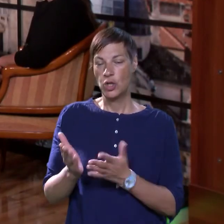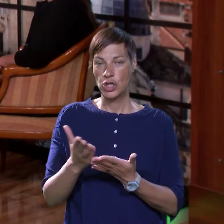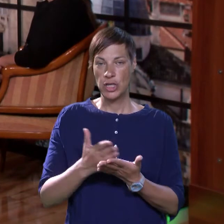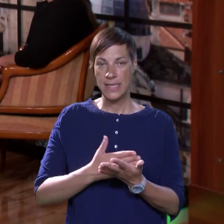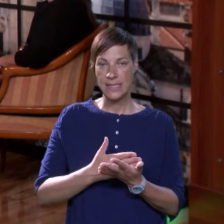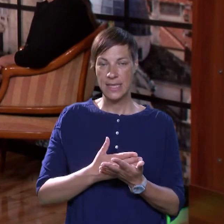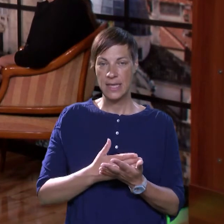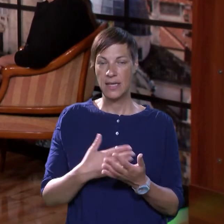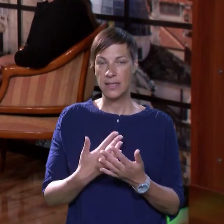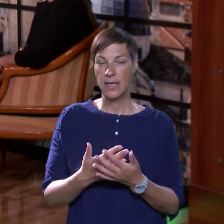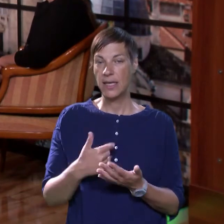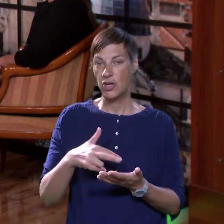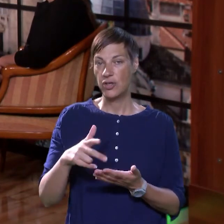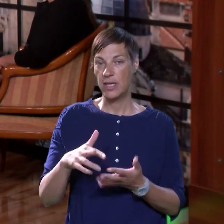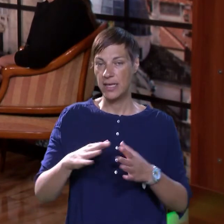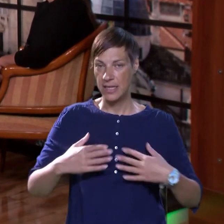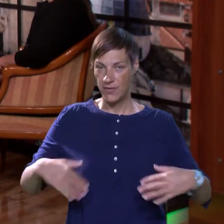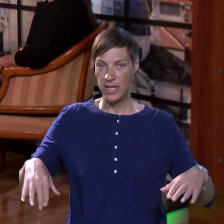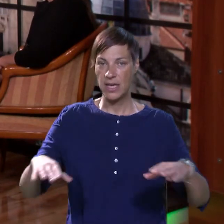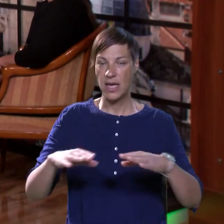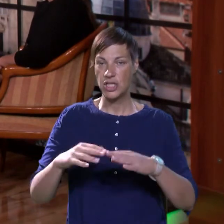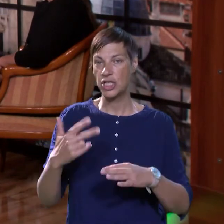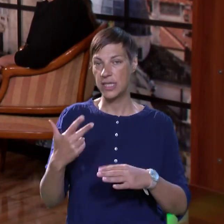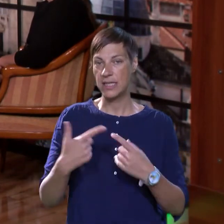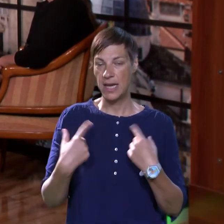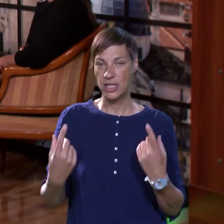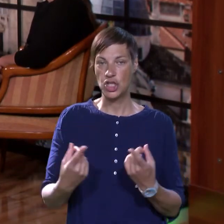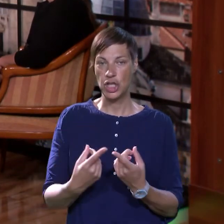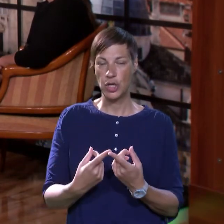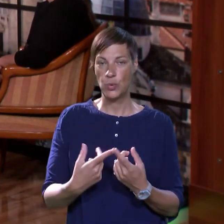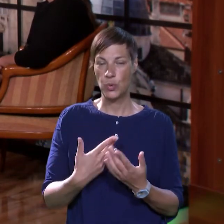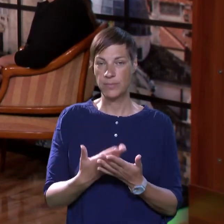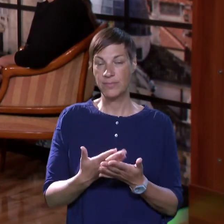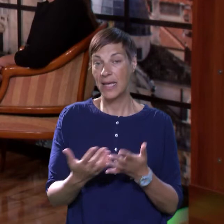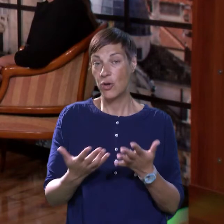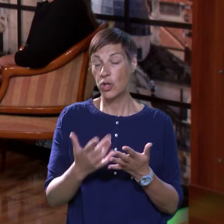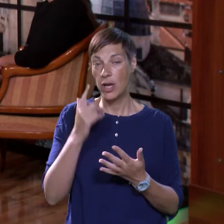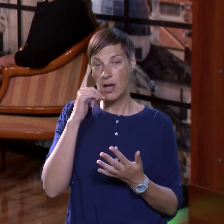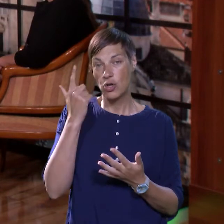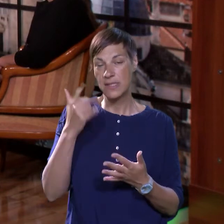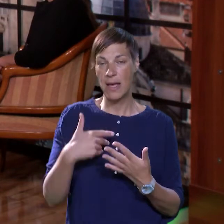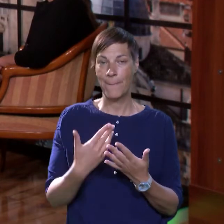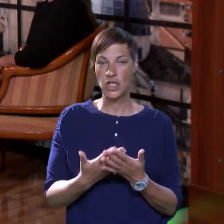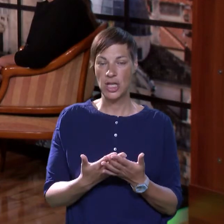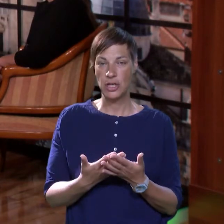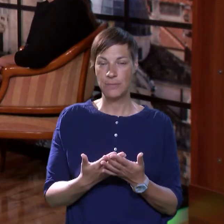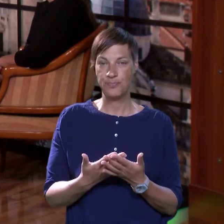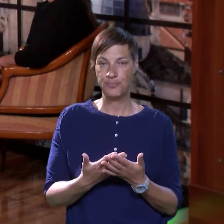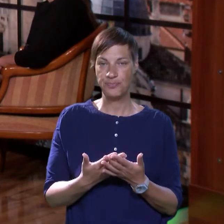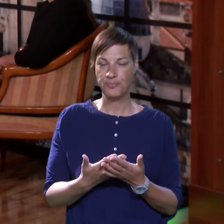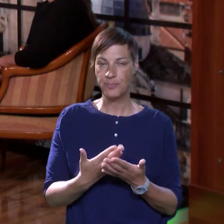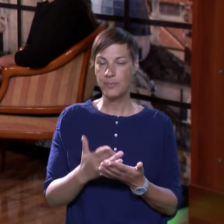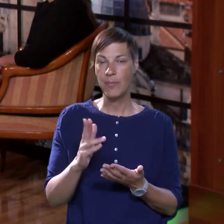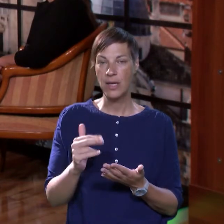određene zadatke. Da? I onda ide ovaj najširi, recimo, treći krug. Tako je to nekako zamišljeno, koji u stvari